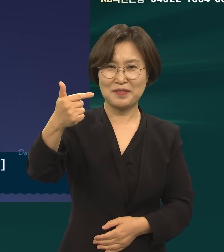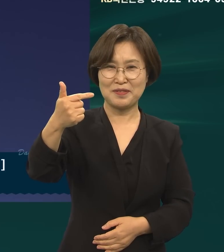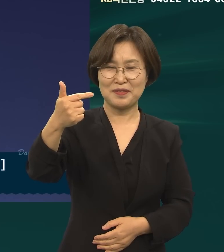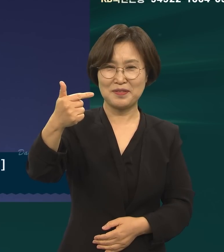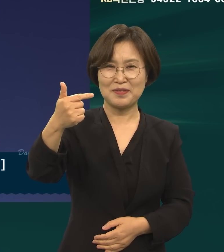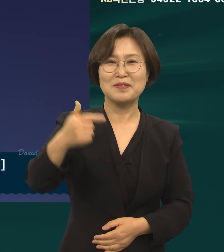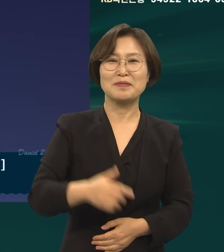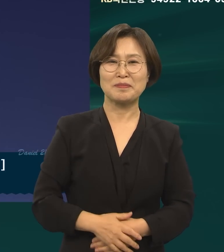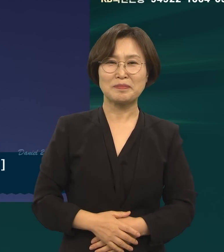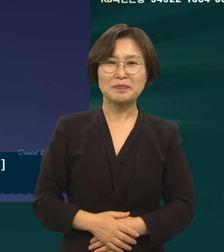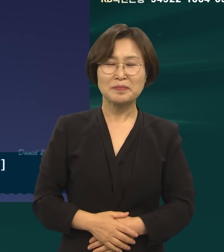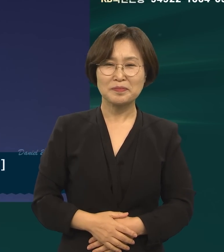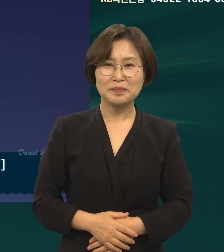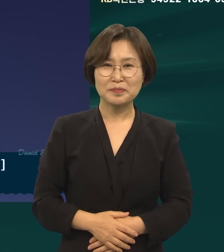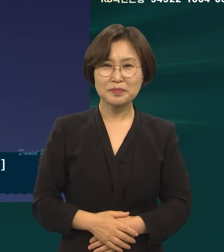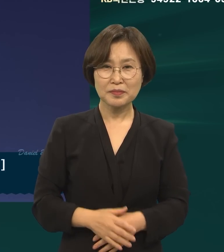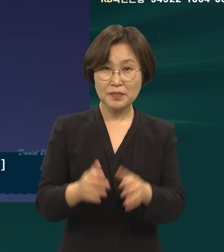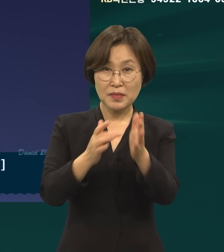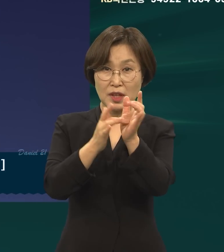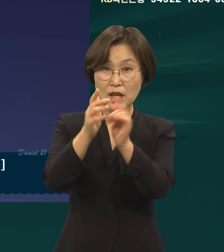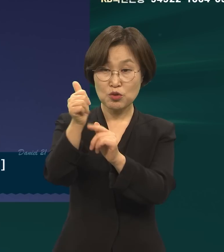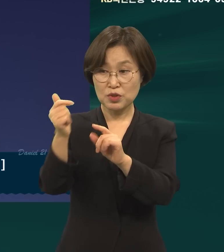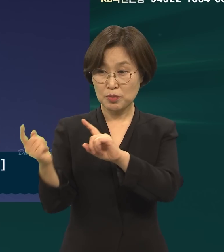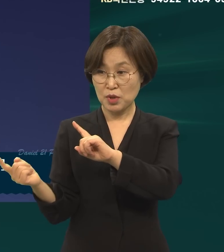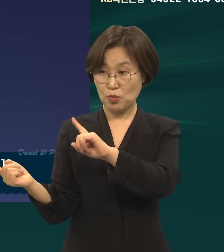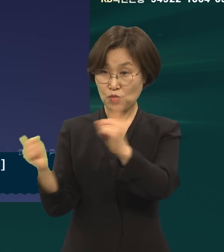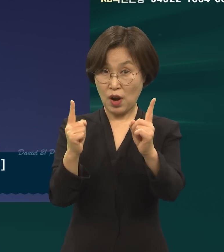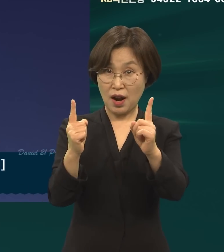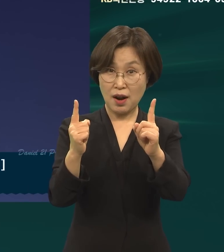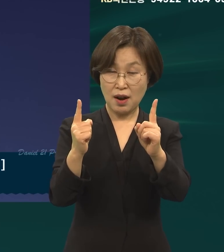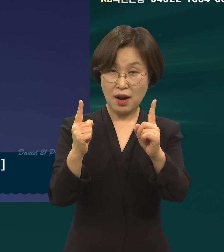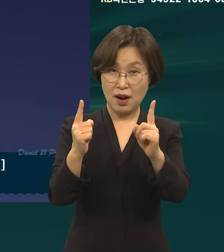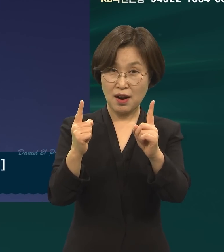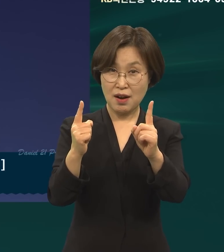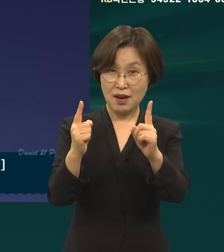여기까지. 예수님 부활의 몸으로 어떻게 하셨어요? 하늘로?